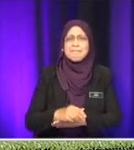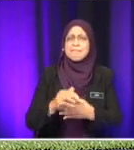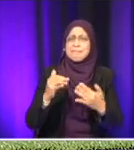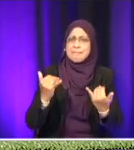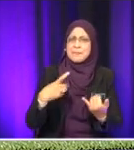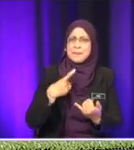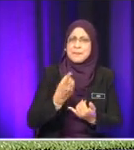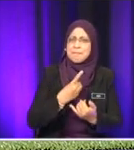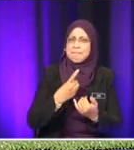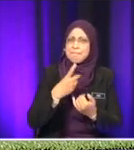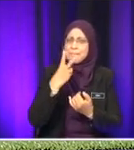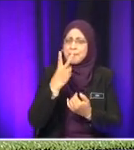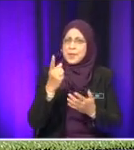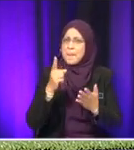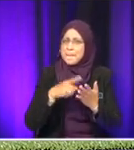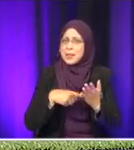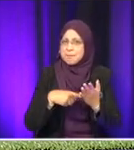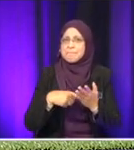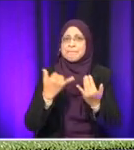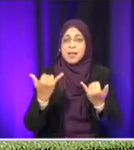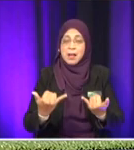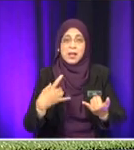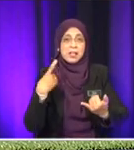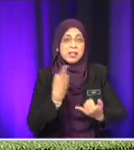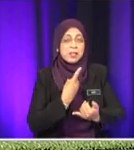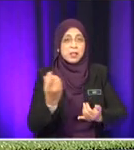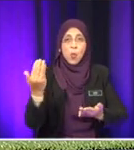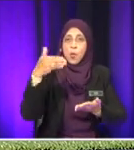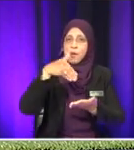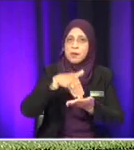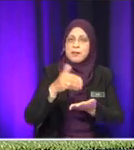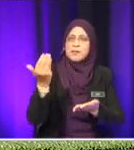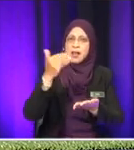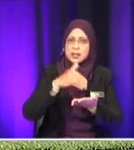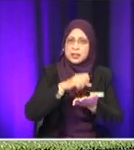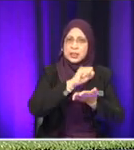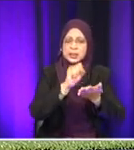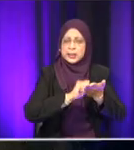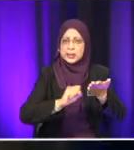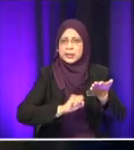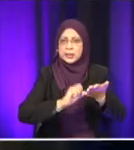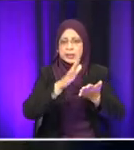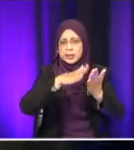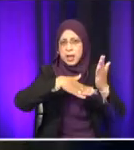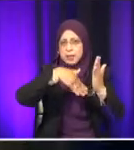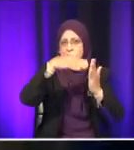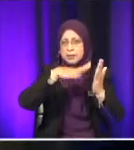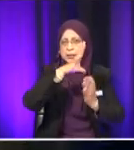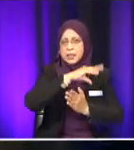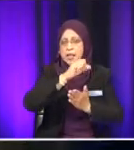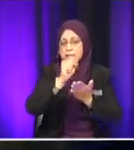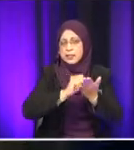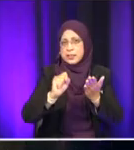pergi ke Sesi ulang kaji seni catatan dan seni Arca Betulkah ya betul betul